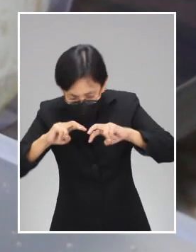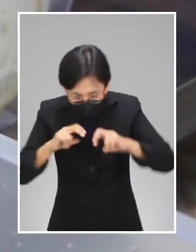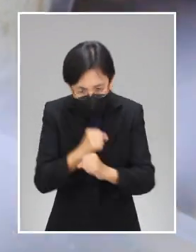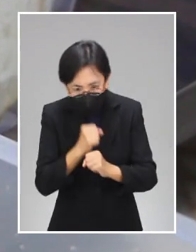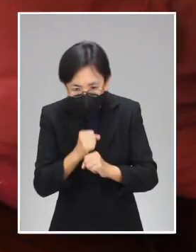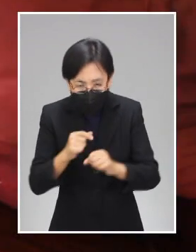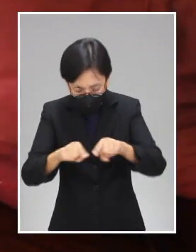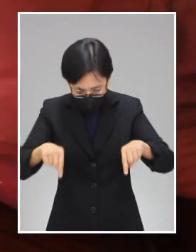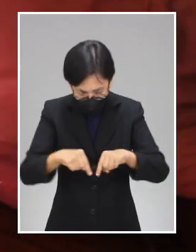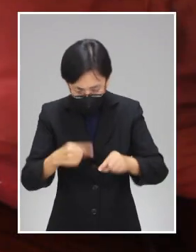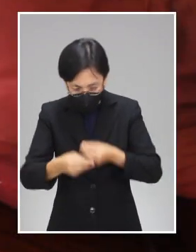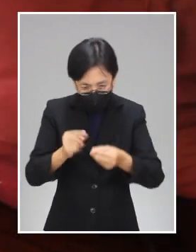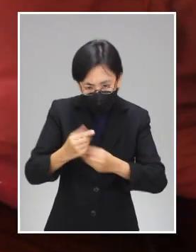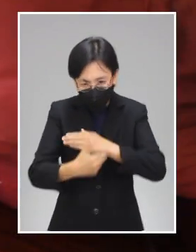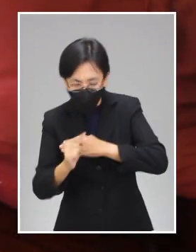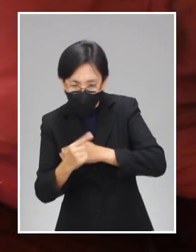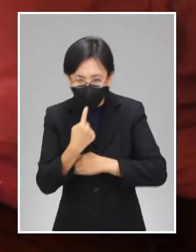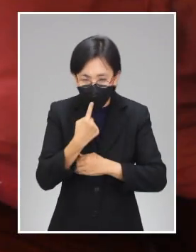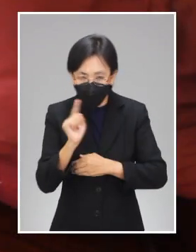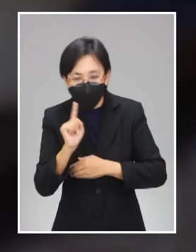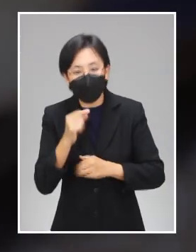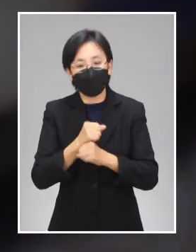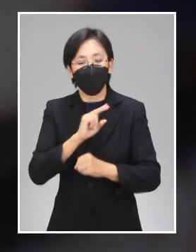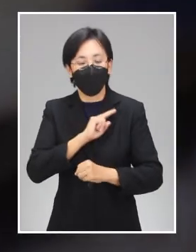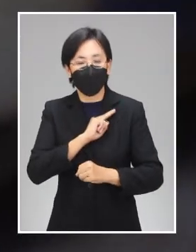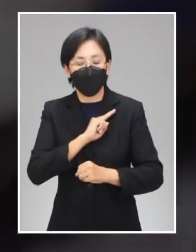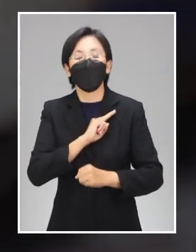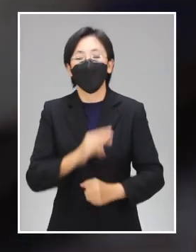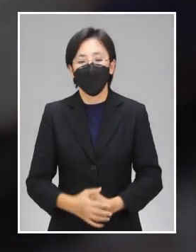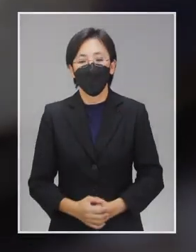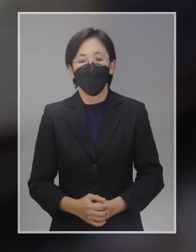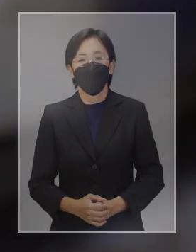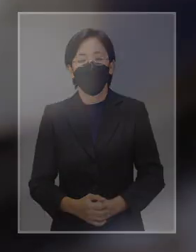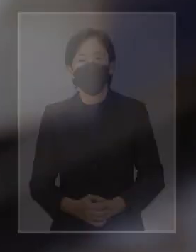นมันเจอปัจจุบันนี้เอาสูตรนี้เลย